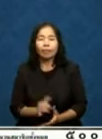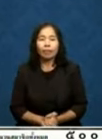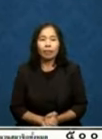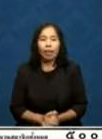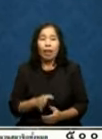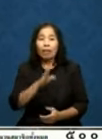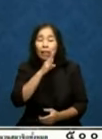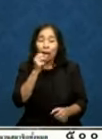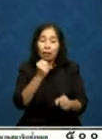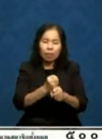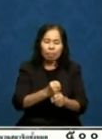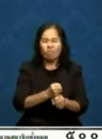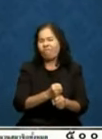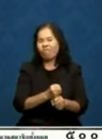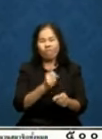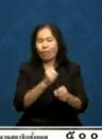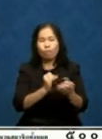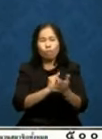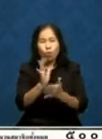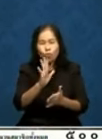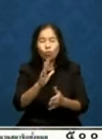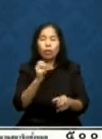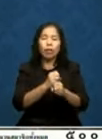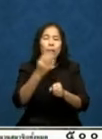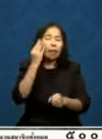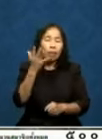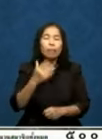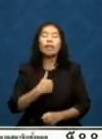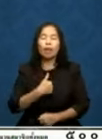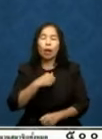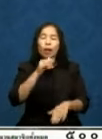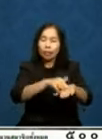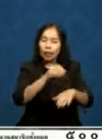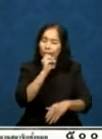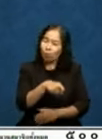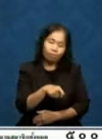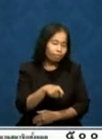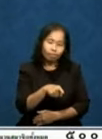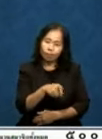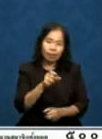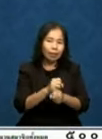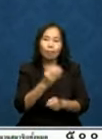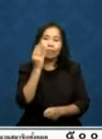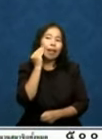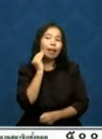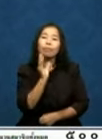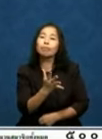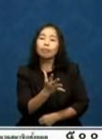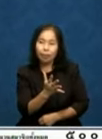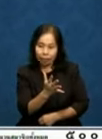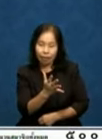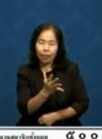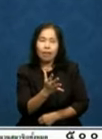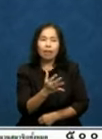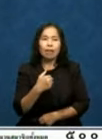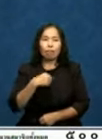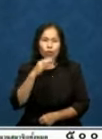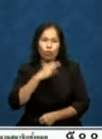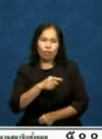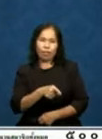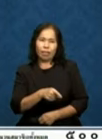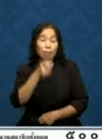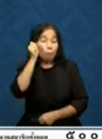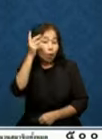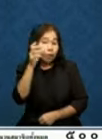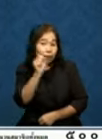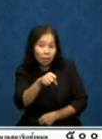เวลาที่เขาทำอะไรที่ไม่น่ารักเราบอกกับเขาว่าเขากำลังทำตัวไม่น่ารักนะลูกหนูกำลังรู้สึกไม่พอใจอยู่